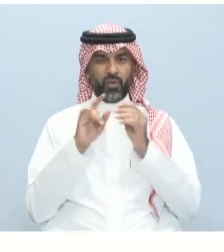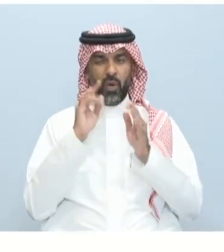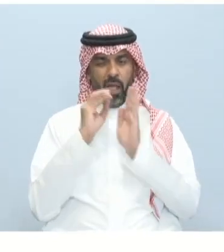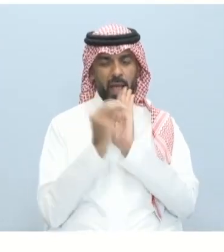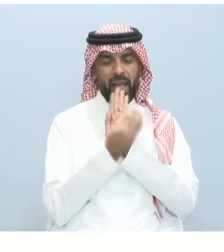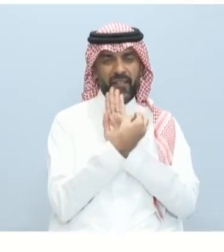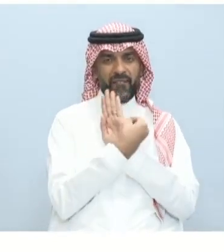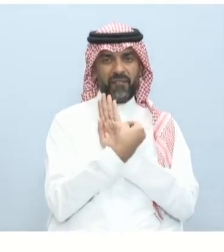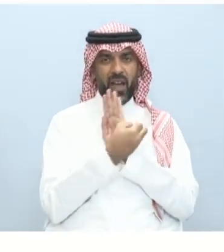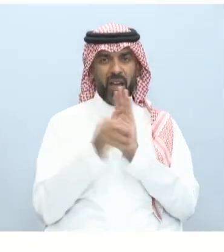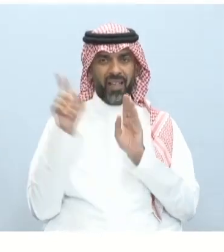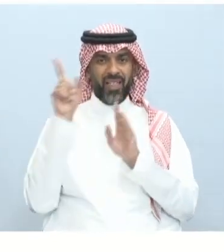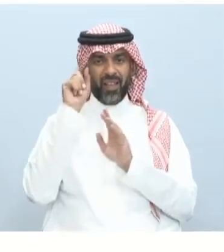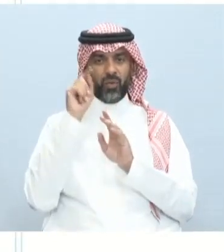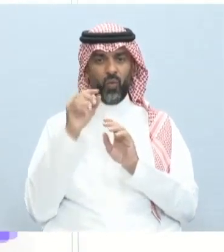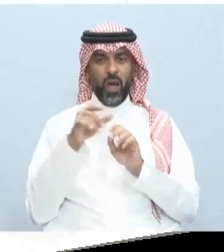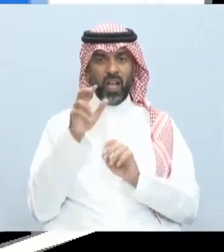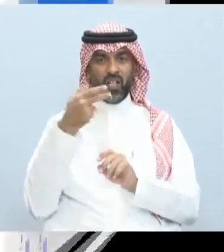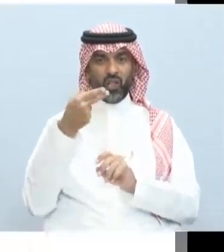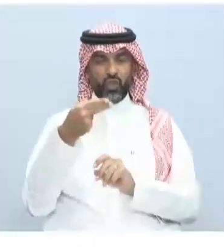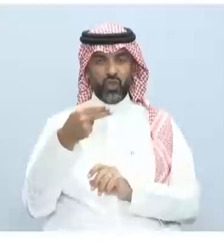الكائن، وشو إظهار الكائن.